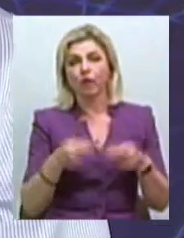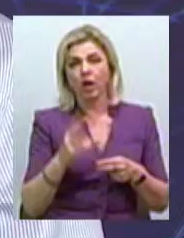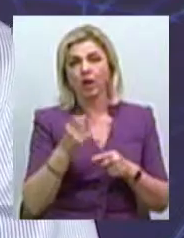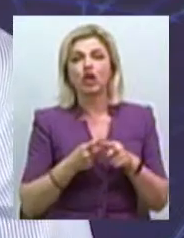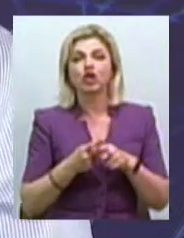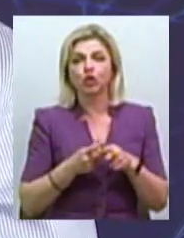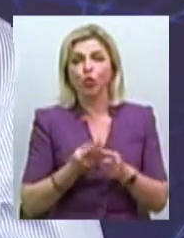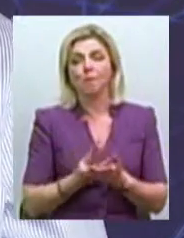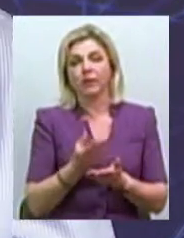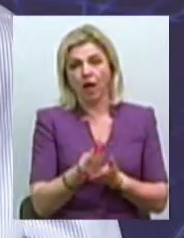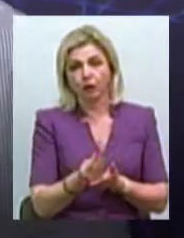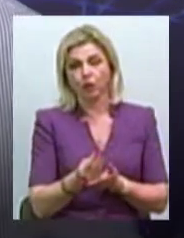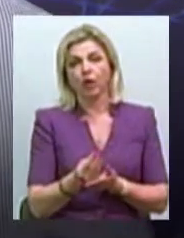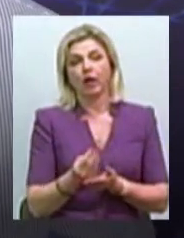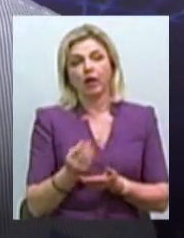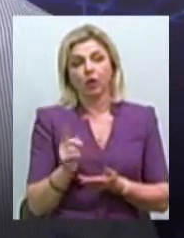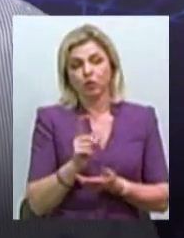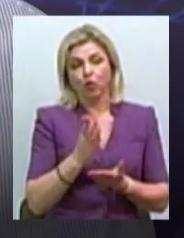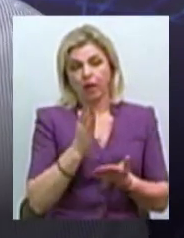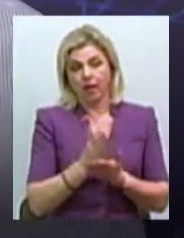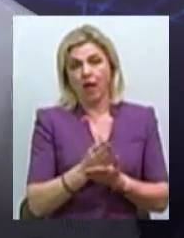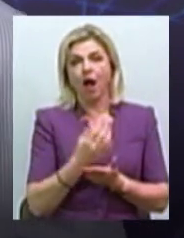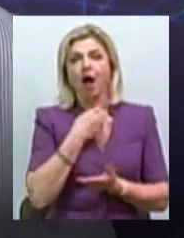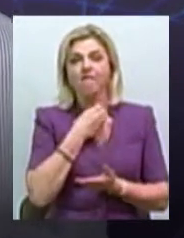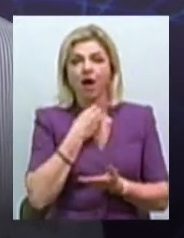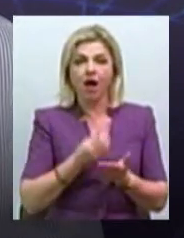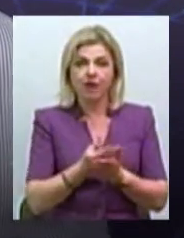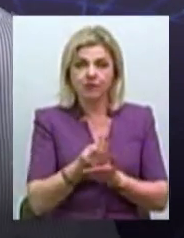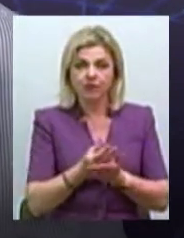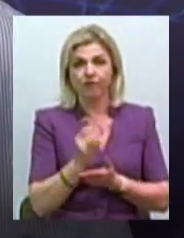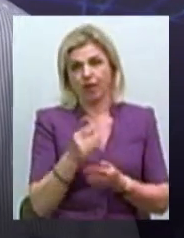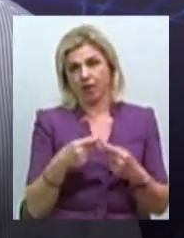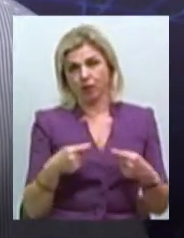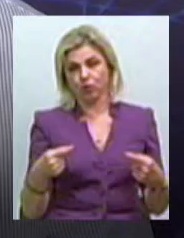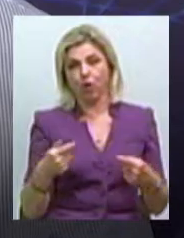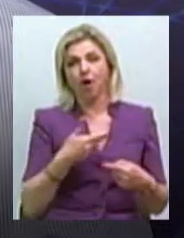часткову сплату, якесь авансування та таке інше.